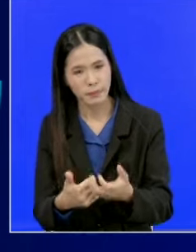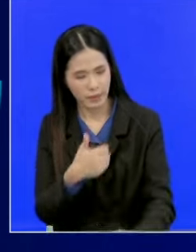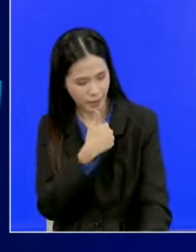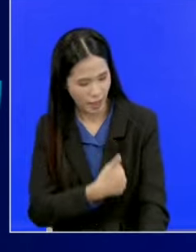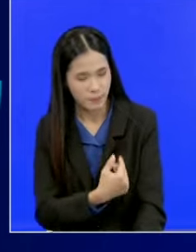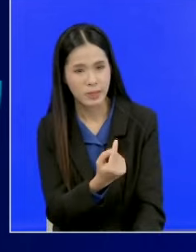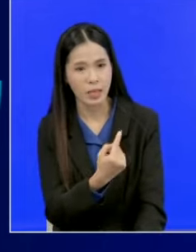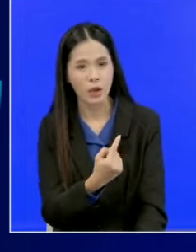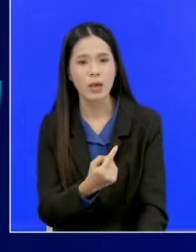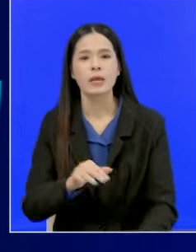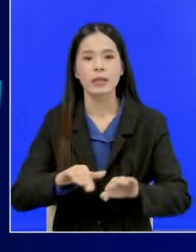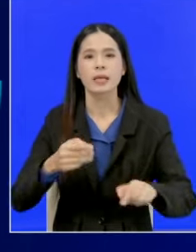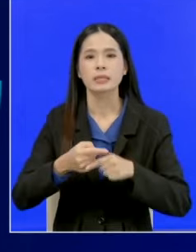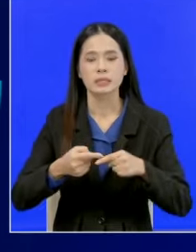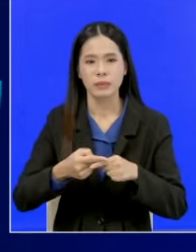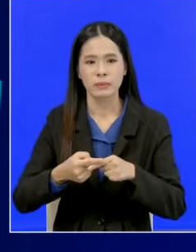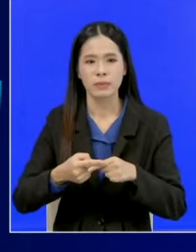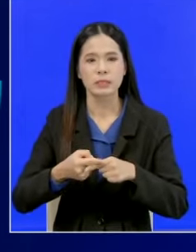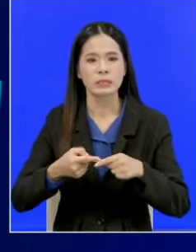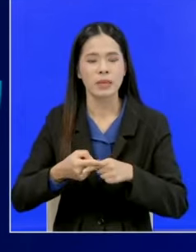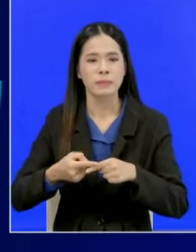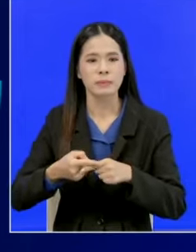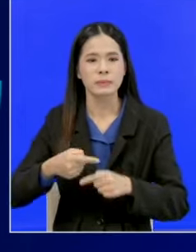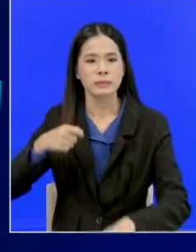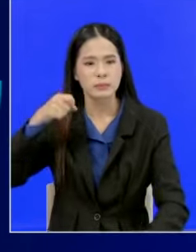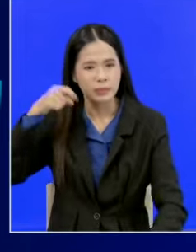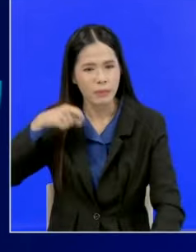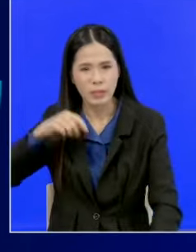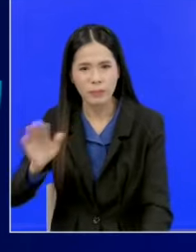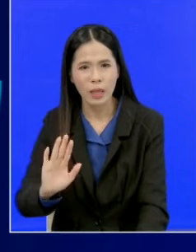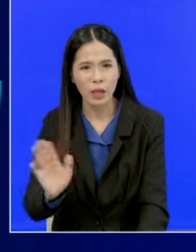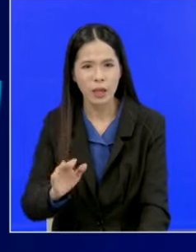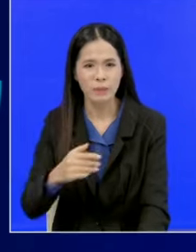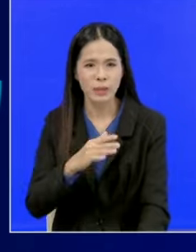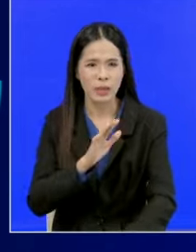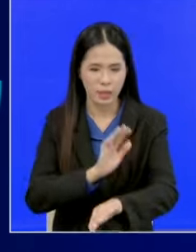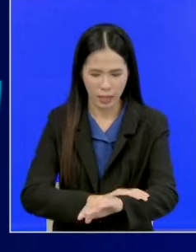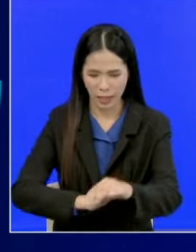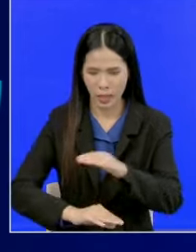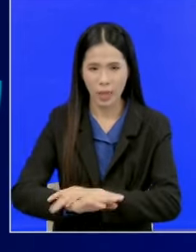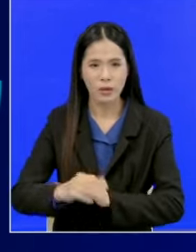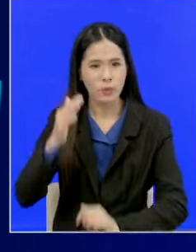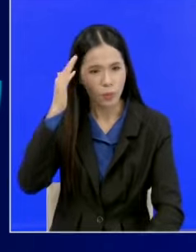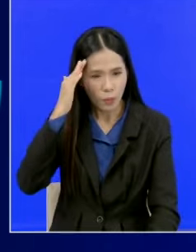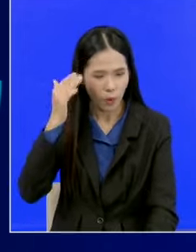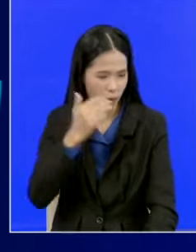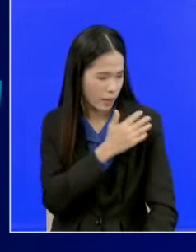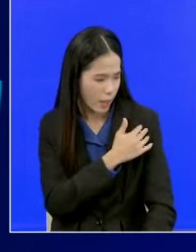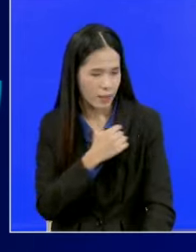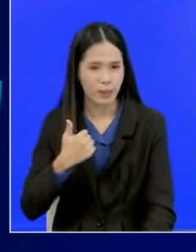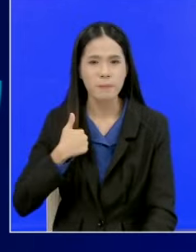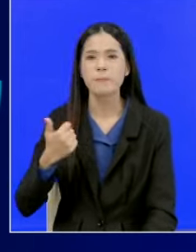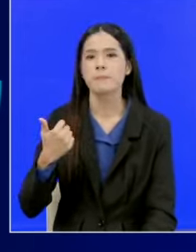จุดเดียว คือเด็กเจ็บแล้วเนี่ยเขาก็จะไม่ไปทำให้เจ็บซ้ำทั้งร่างกายขนาดนี้หรอก มีทั้งแขนมีทั้งศีรษะข้อศอกหัวไหล่คุณผู้ชมคะ